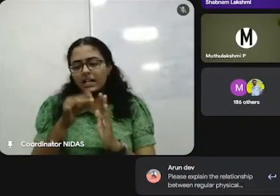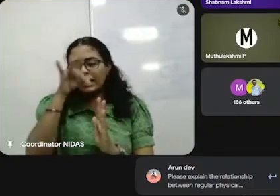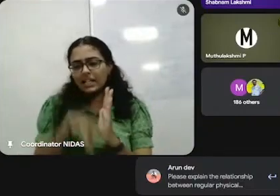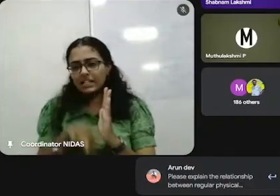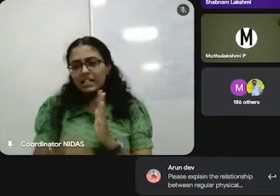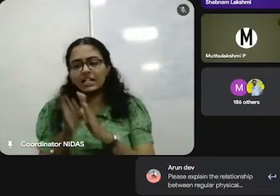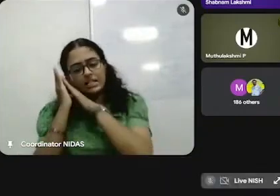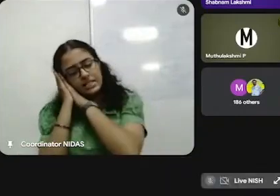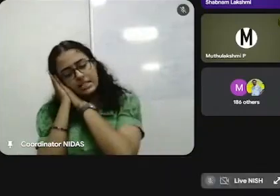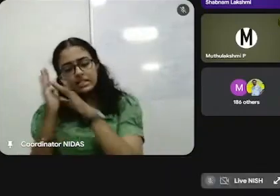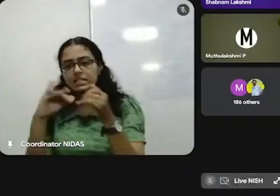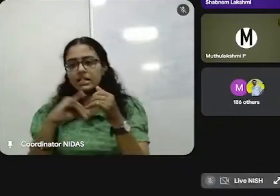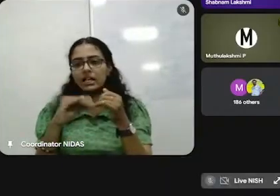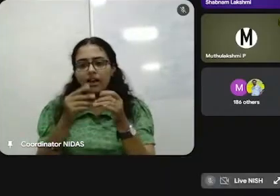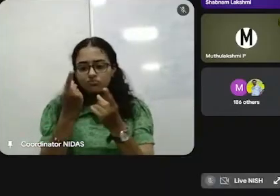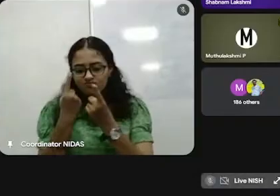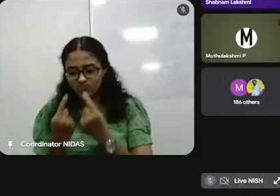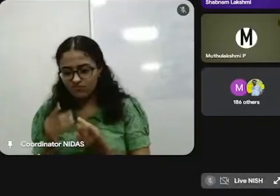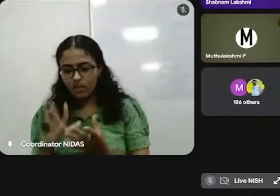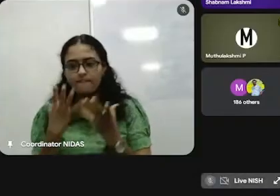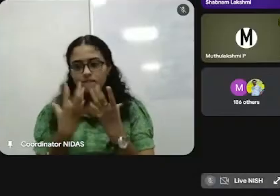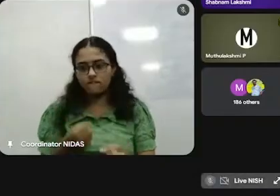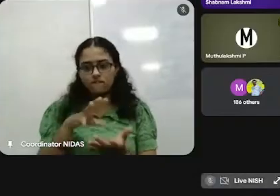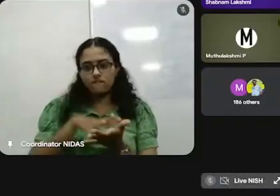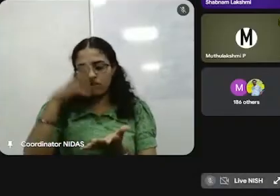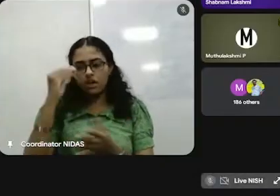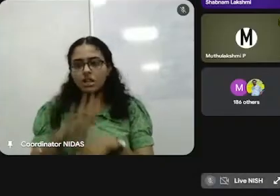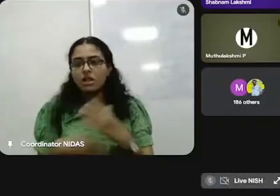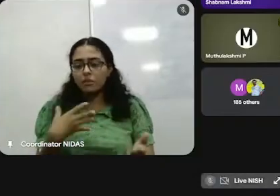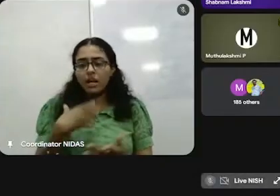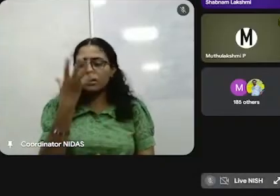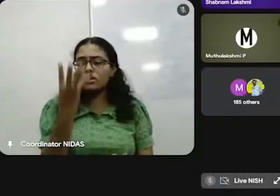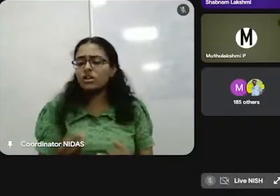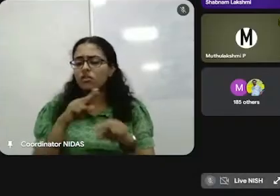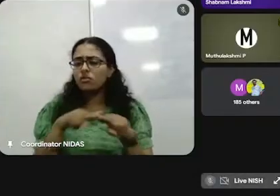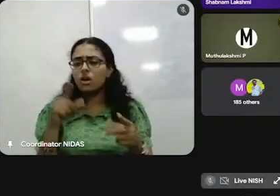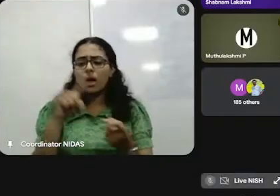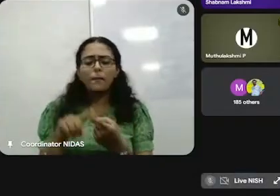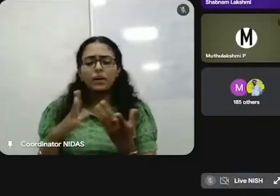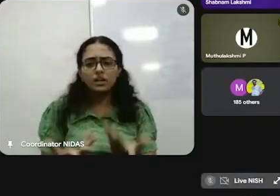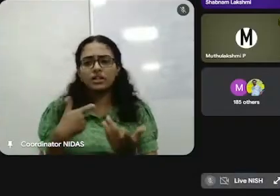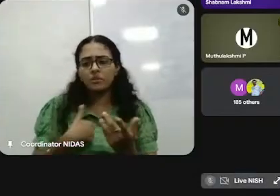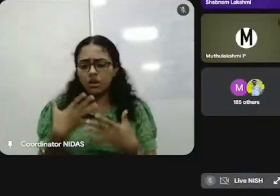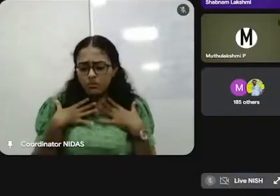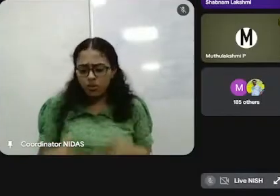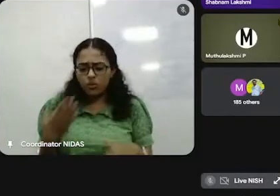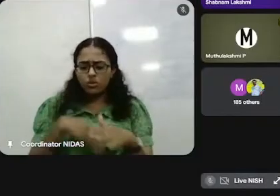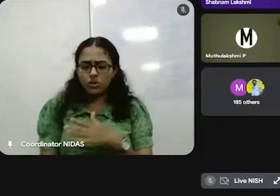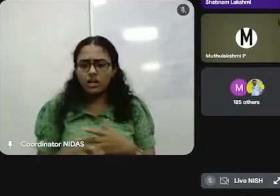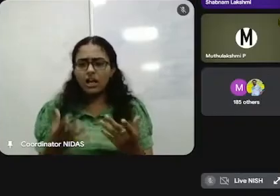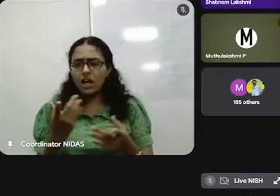സ്ലീപ്പ് സ്റ്റഡി ചെയ്യുവാണെങ്കിൽ ഒരു രാത്രി മുഴുവൻ നമ്മുടെ ഉറക്കത്തിൽ നമുക്ക് എന്താണ് സംഭവിക്കുന്നത്, നമ്മുടെ ബോഡിയിലുള്ള